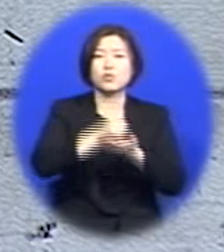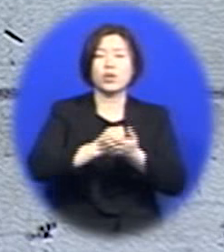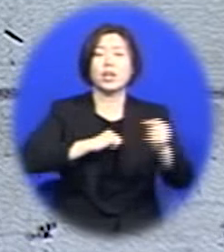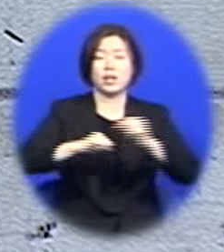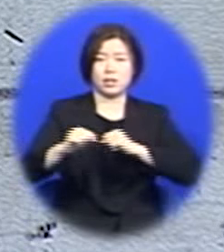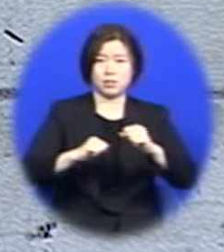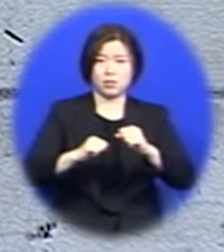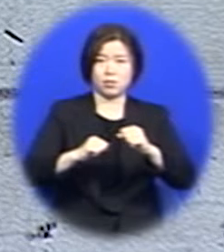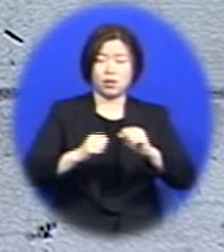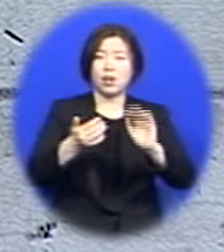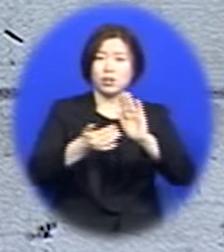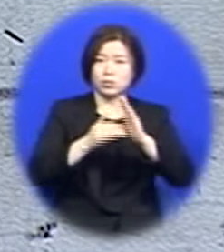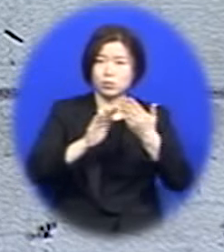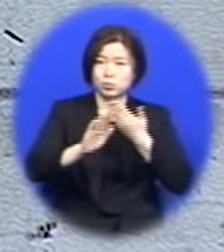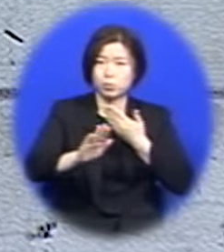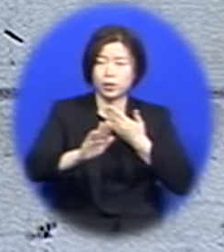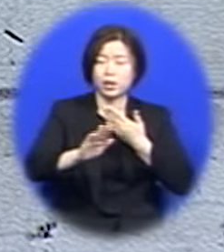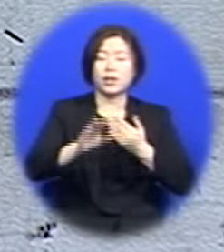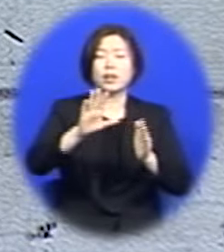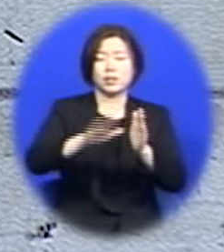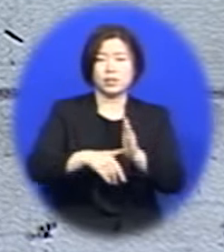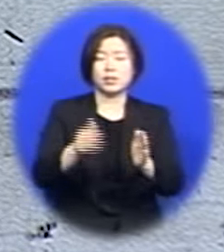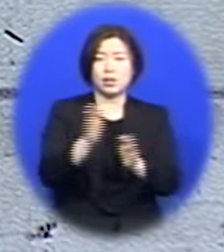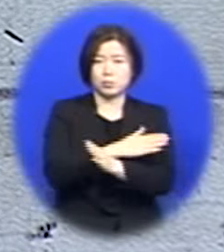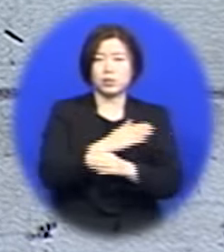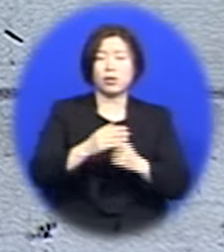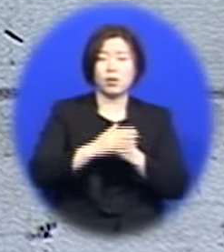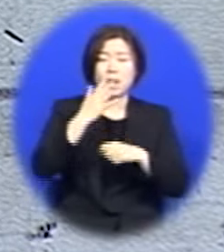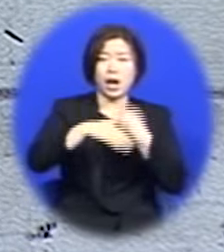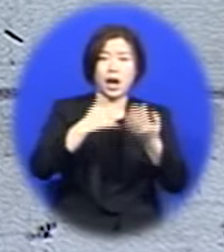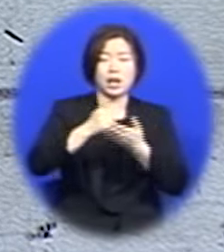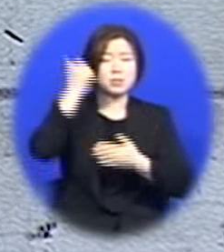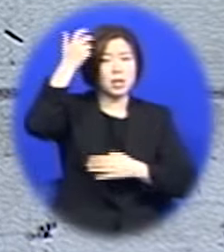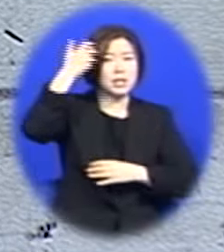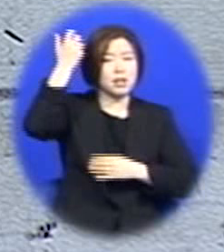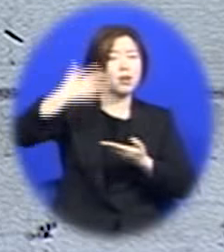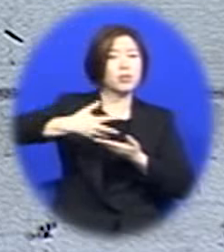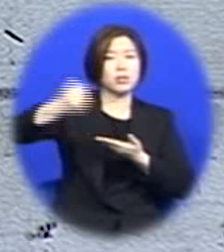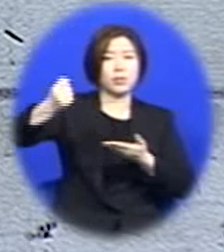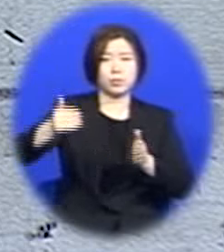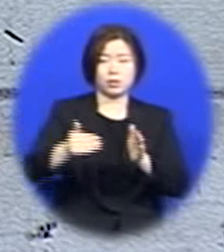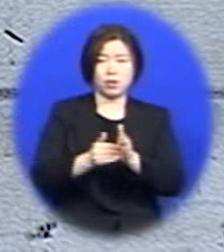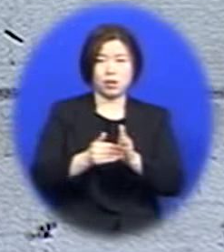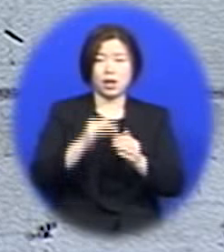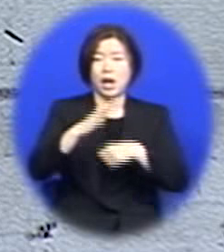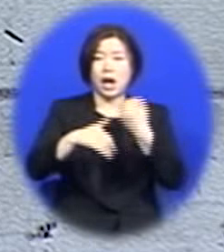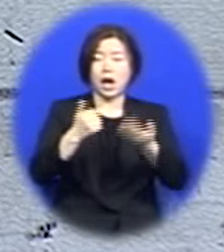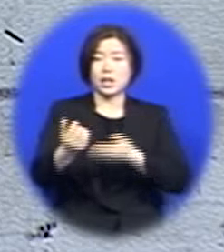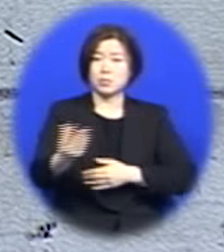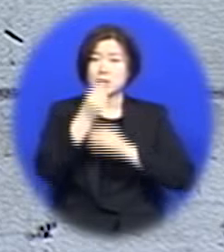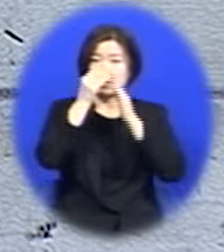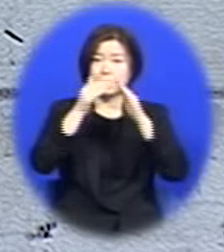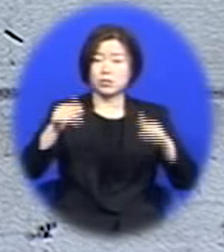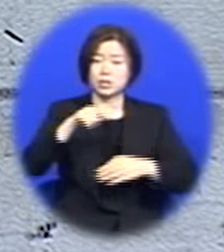그랬더니 하나님이 하나님의 영을 거두십니다. 하나님의 성전이 이 땅에서 사라졌어요.